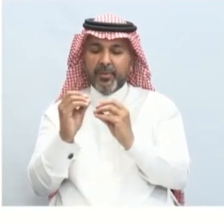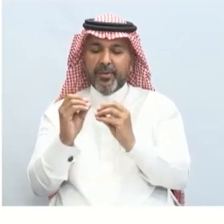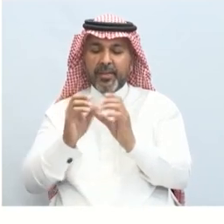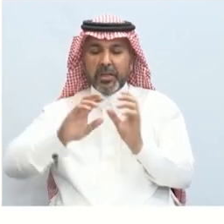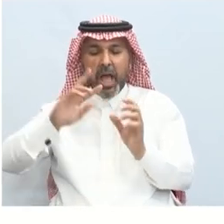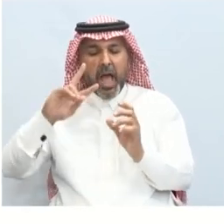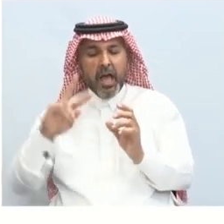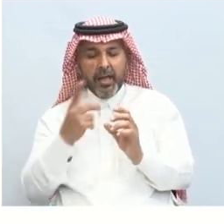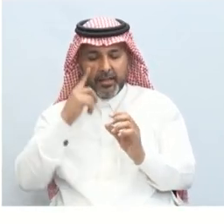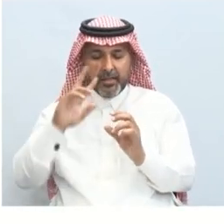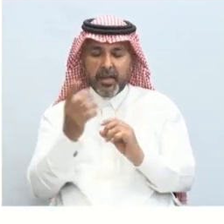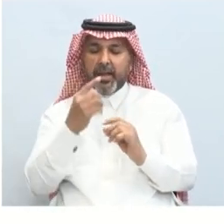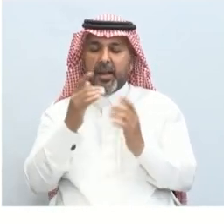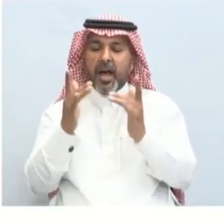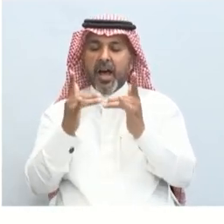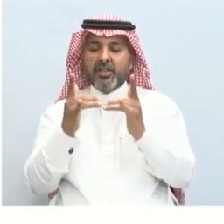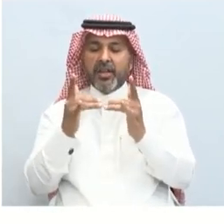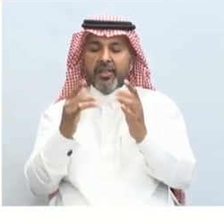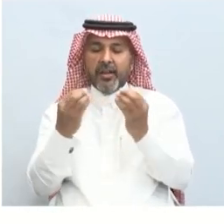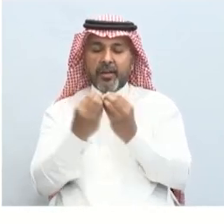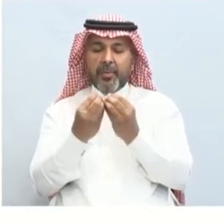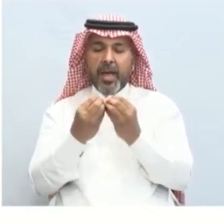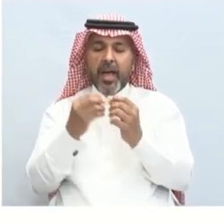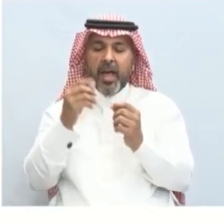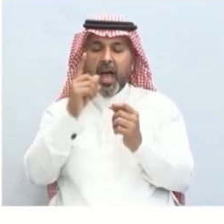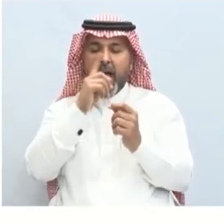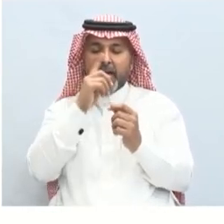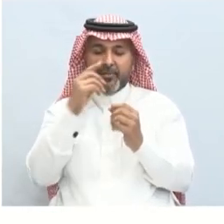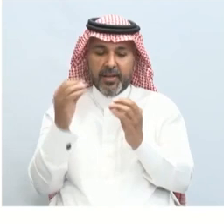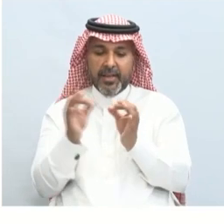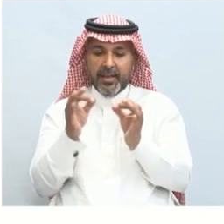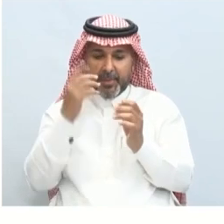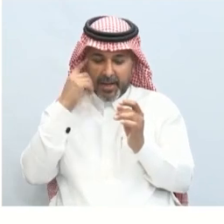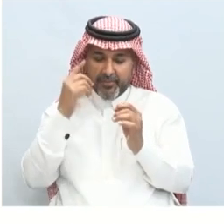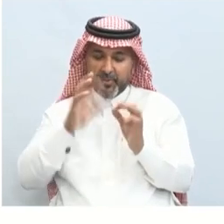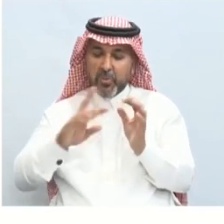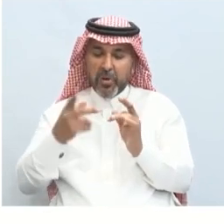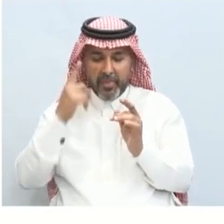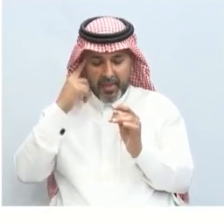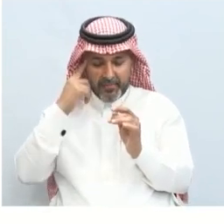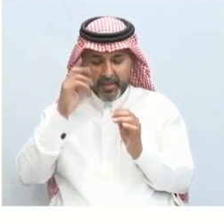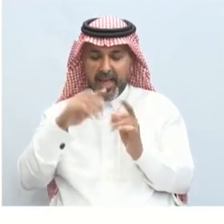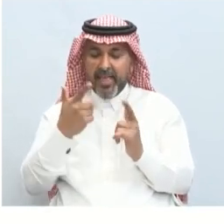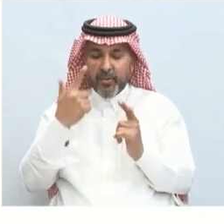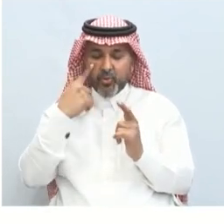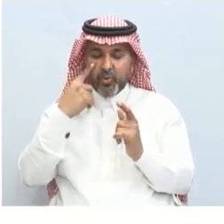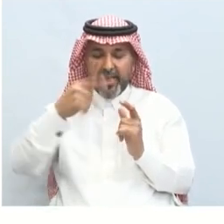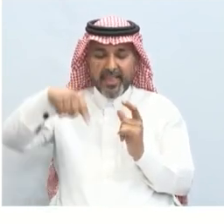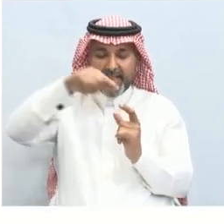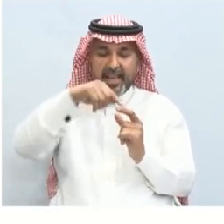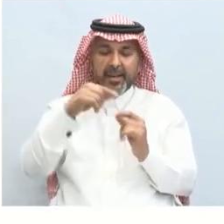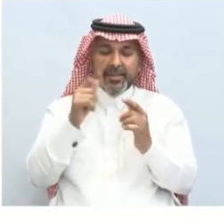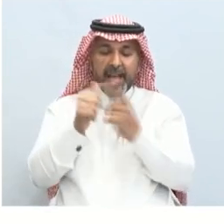تباديل دائري تباديل دائري سؤال تباديل دائري وبالتالي كم انا عندي عنصر والله انا عندي